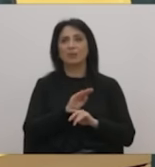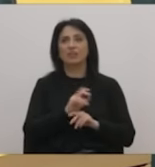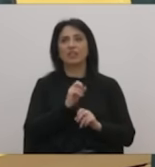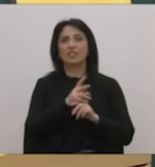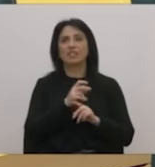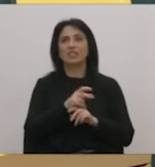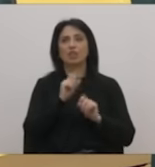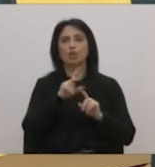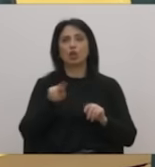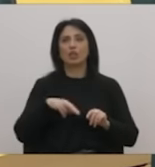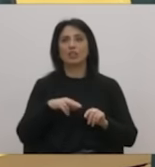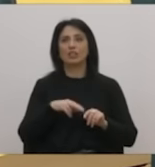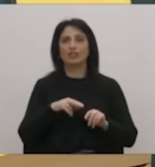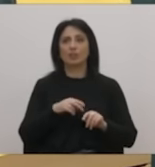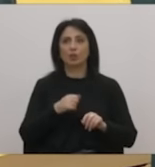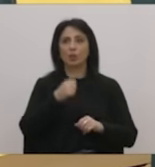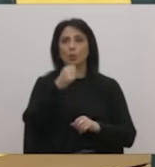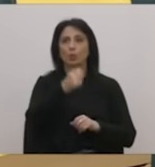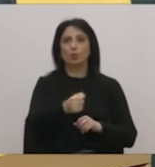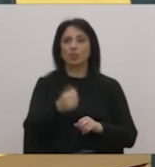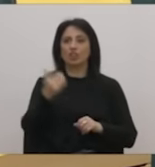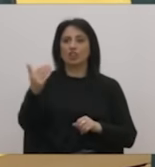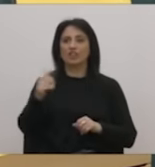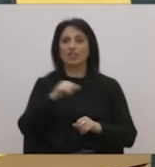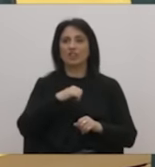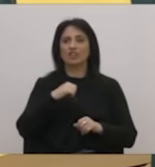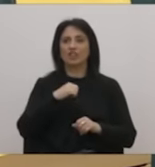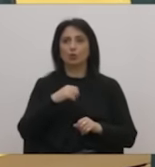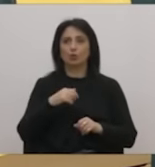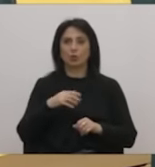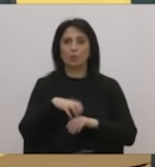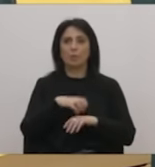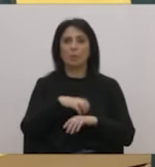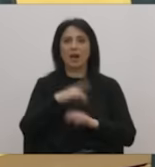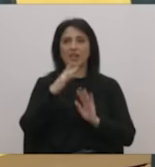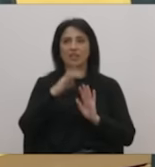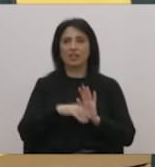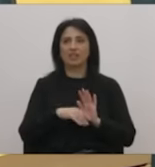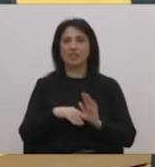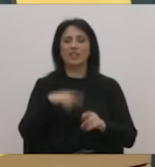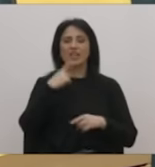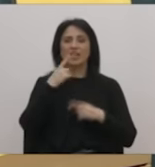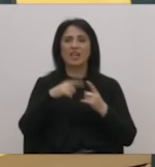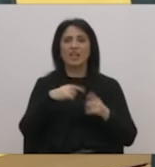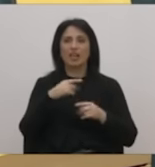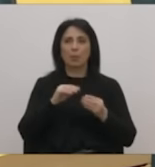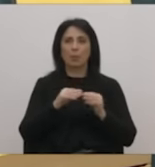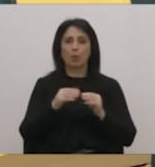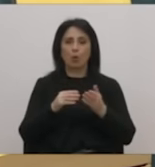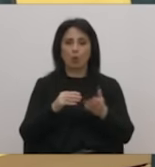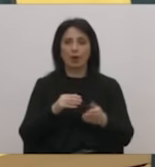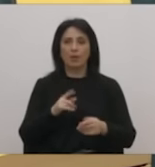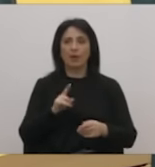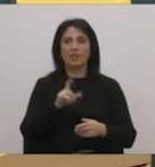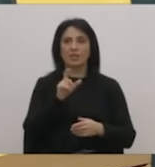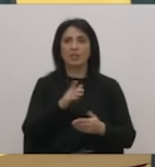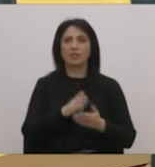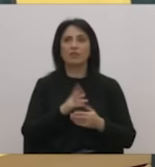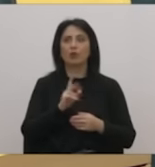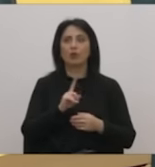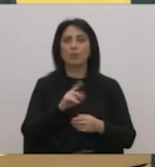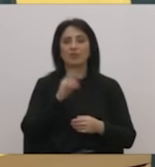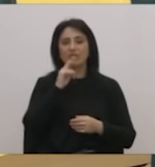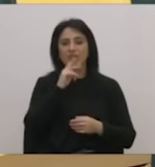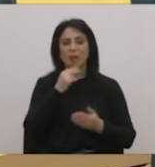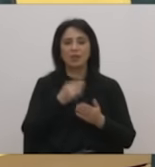khsnit ekha skolis direktorebs da ro nishnavt tkventsi tkvens partiul nomenklaturas. Vilaparakot im problemebze romelits aqs adamianebs, rom